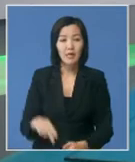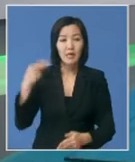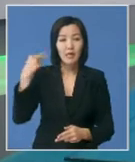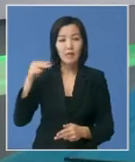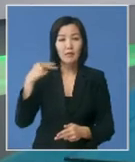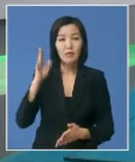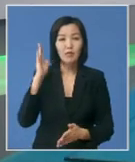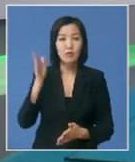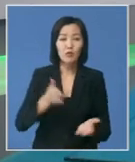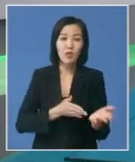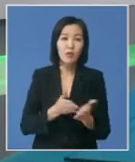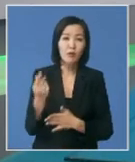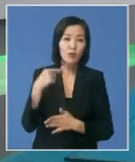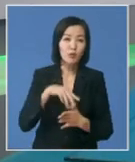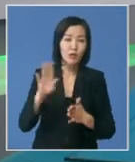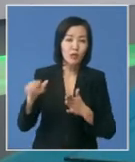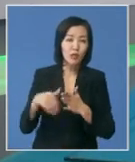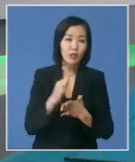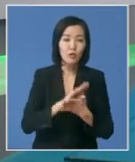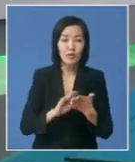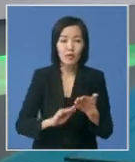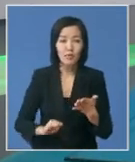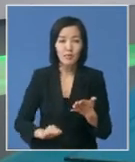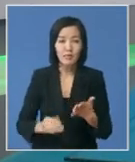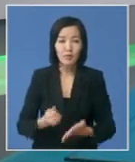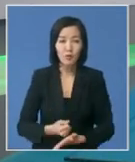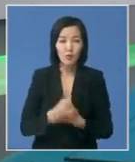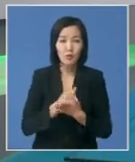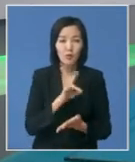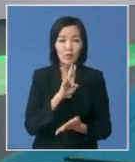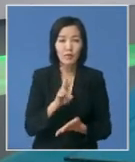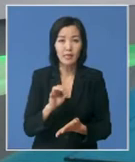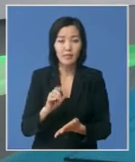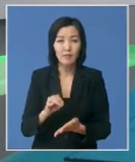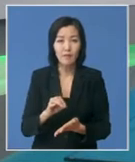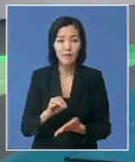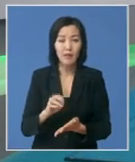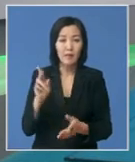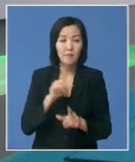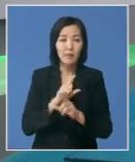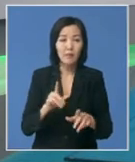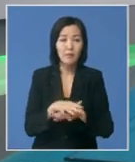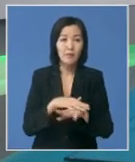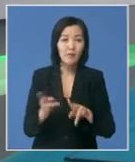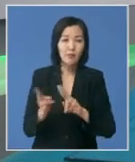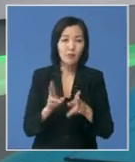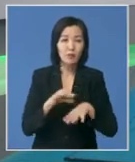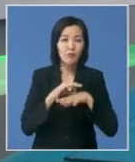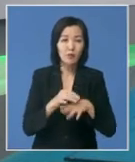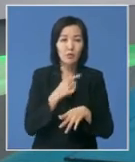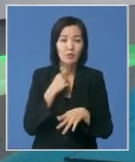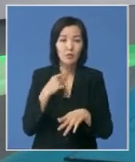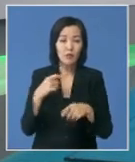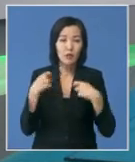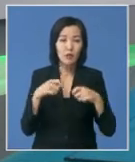Елбасының болашаққа бағдар рухани жаңғыру мақаласының қолдау аясында Назарбаев зияткерлік мектебі флешмоб өткізді. Талдықорғандағы сауда үйлерінің